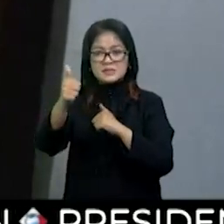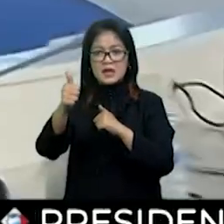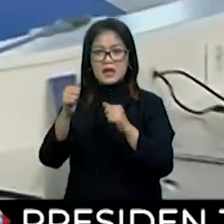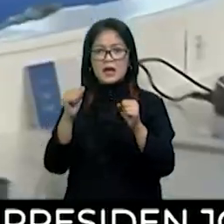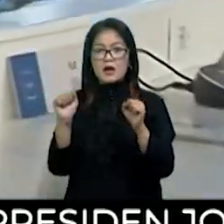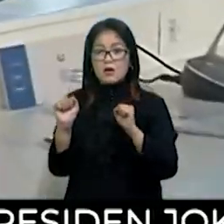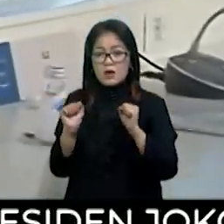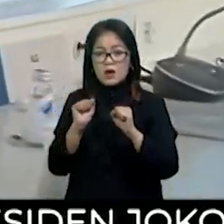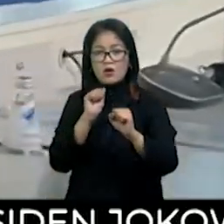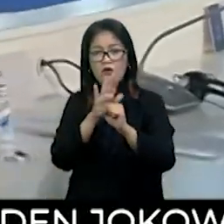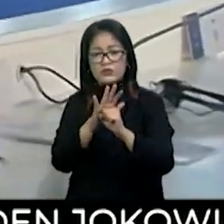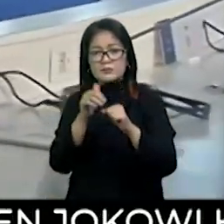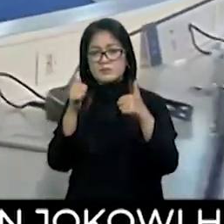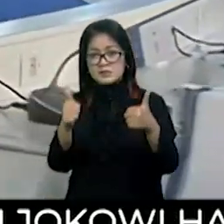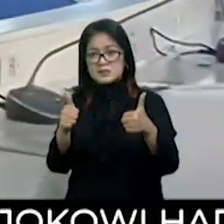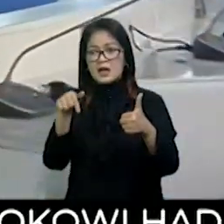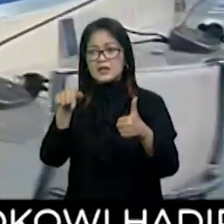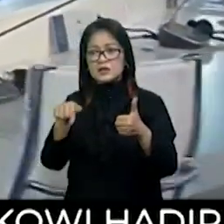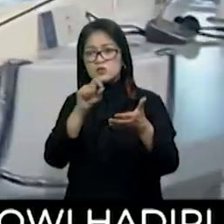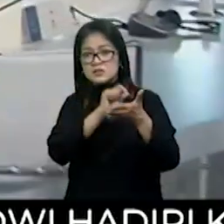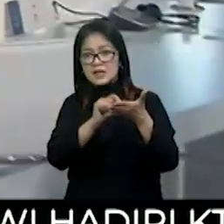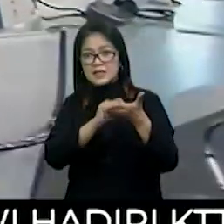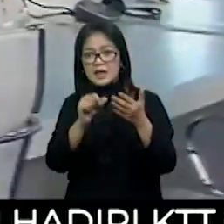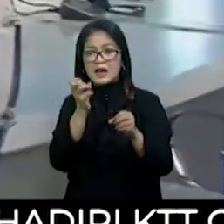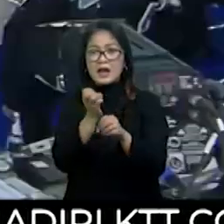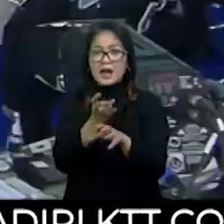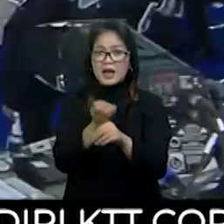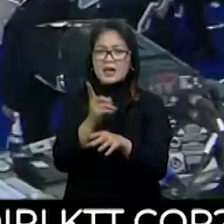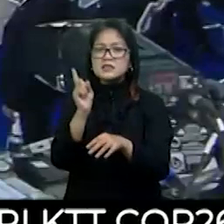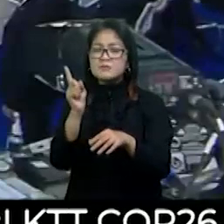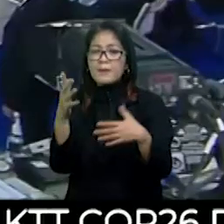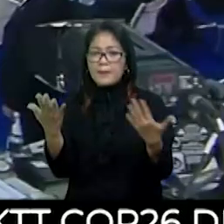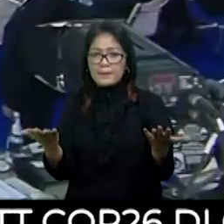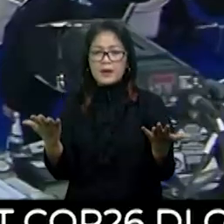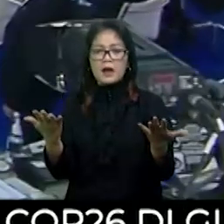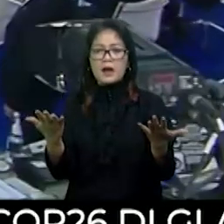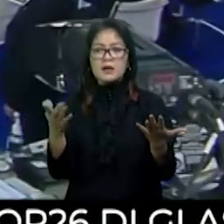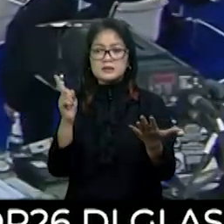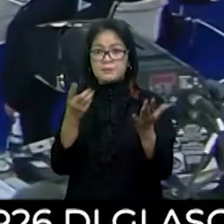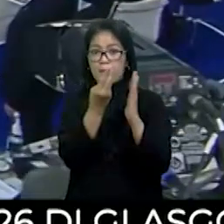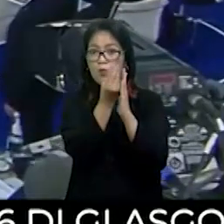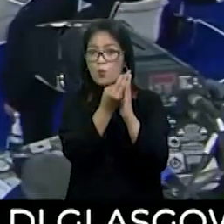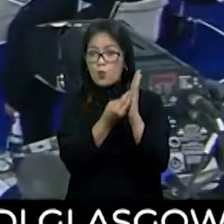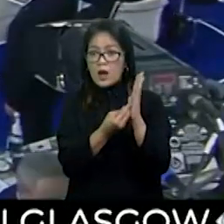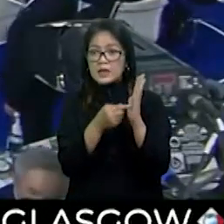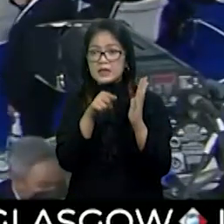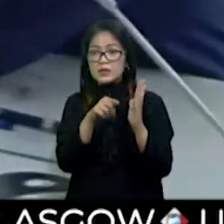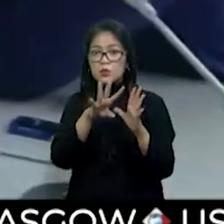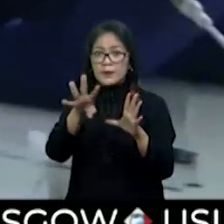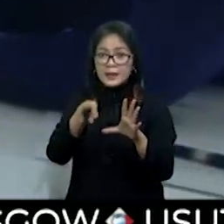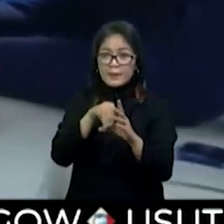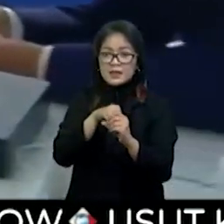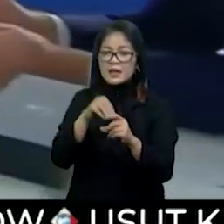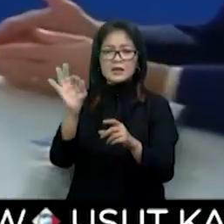masa depan namun ada catatan kegagalan disini karena mekanisme financing atau keuangan tidak disertakan dalam